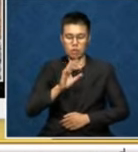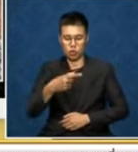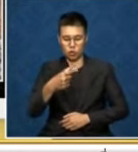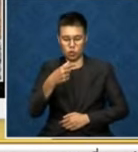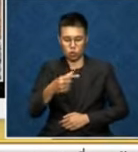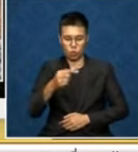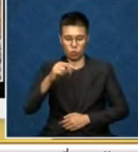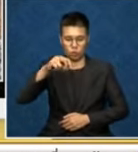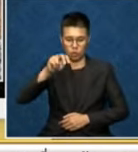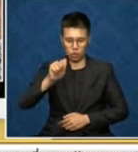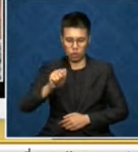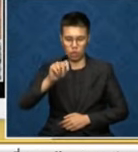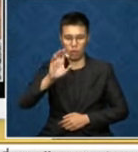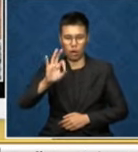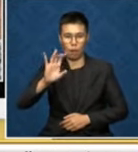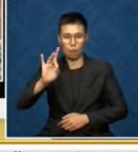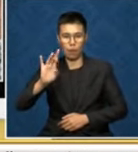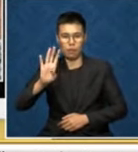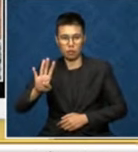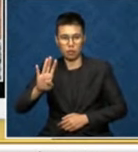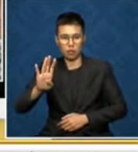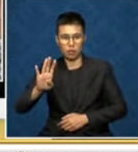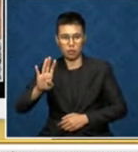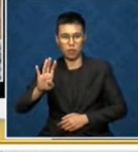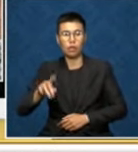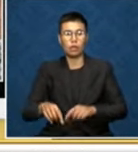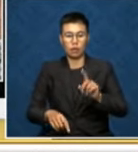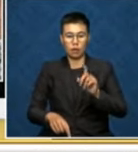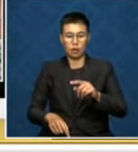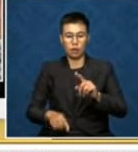984-485นะครับแผนที่มาตราส่วน